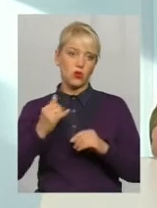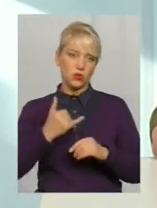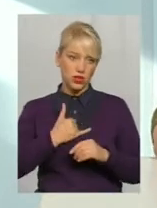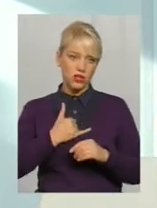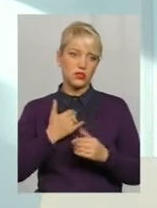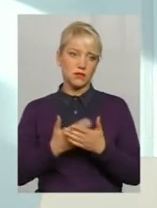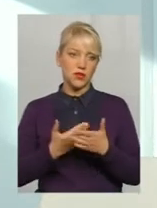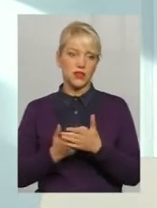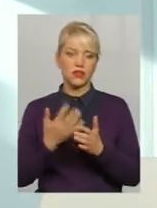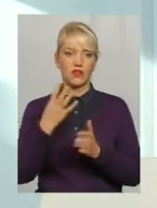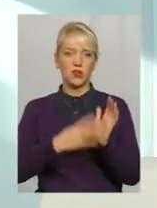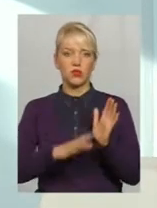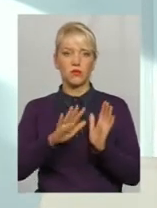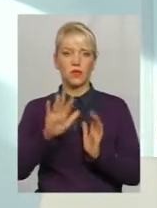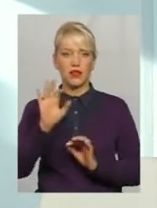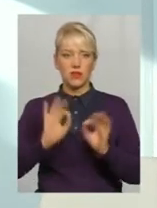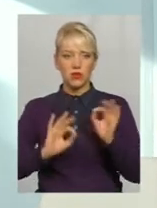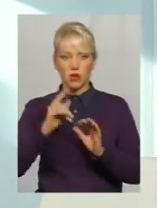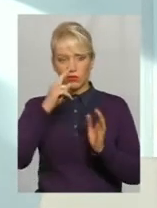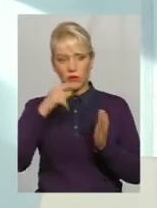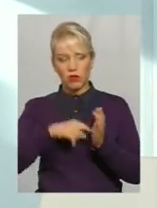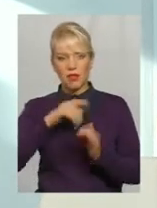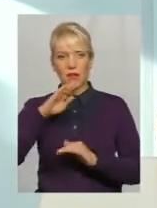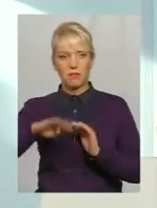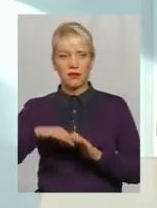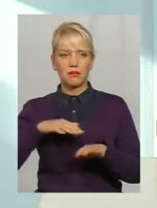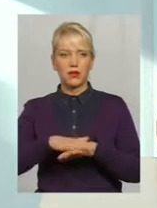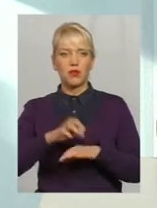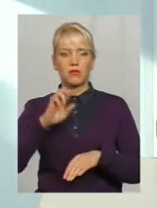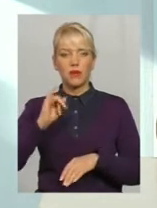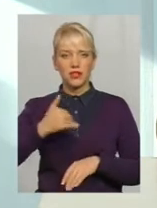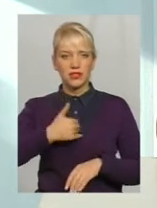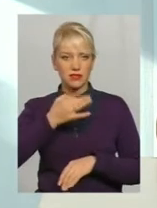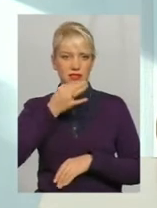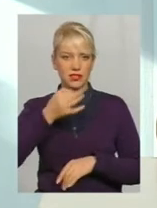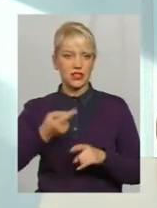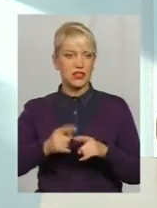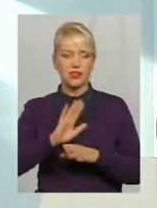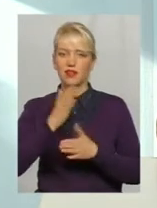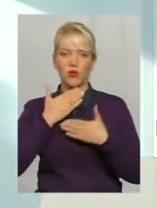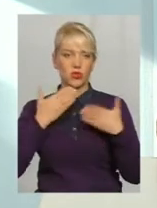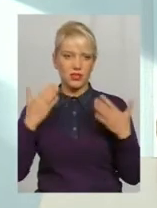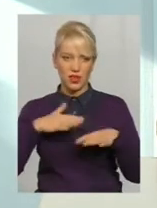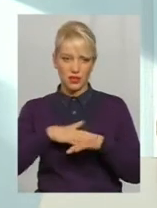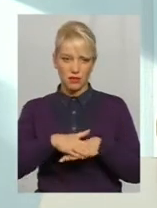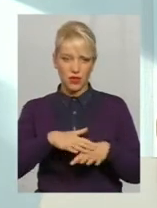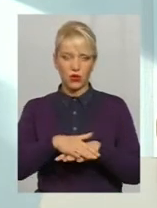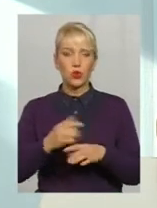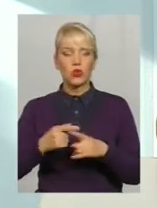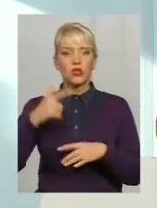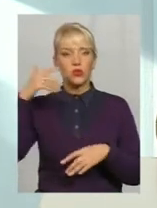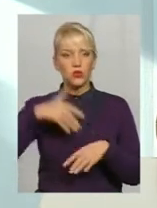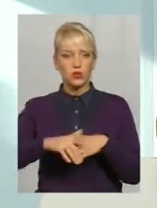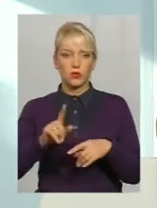я сказала, 95% пенсіонерів попали під перерахунок. Я хотіла б сказати, що це не останній перерахунок. І зрозуміло, що